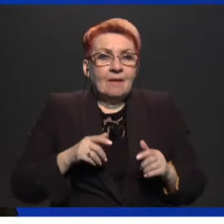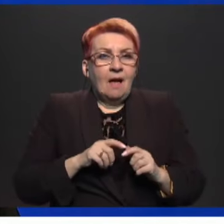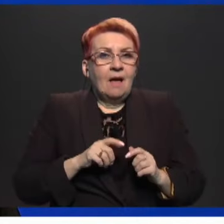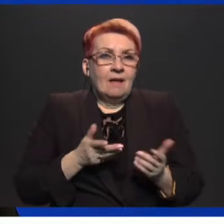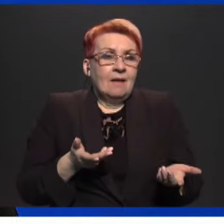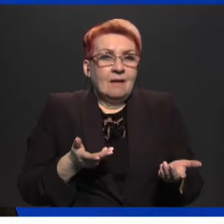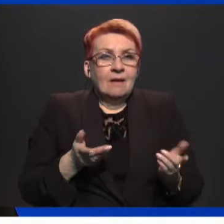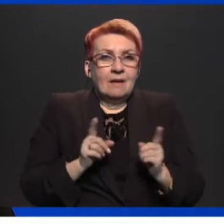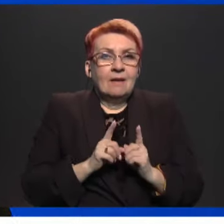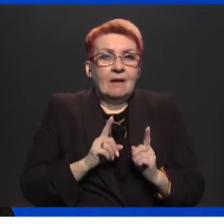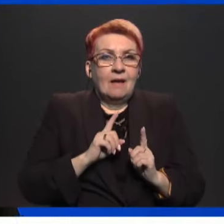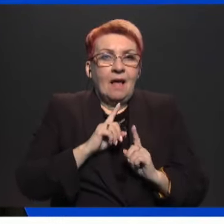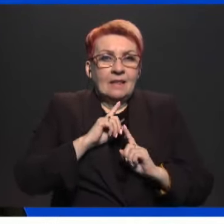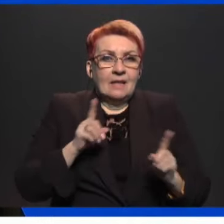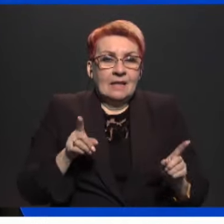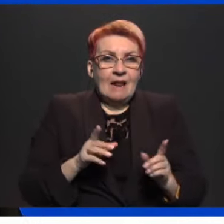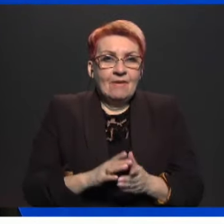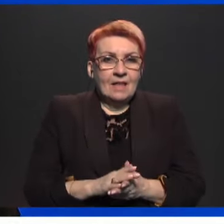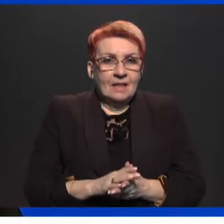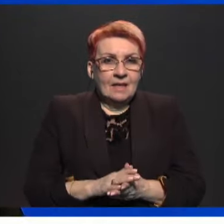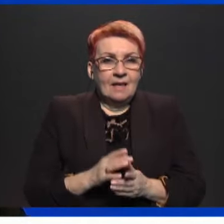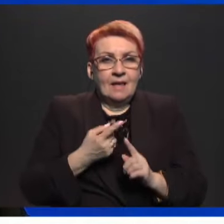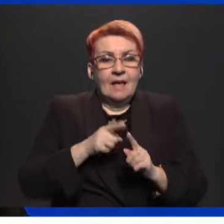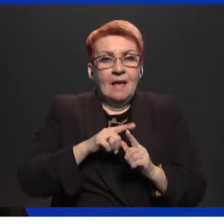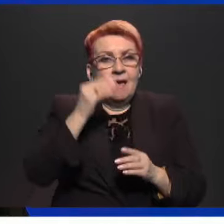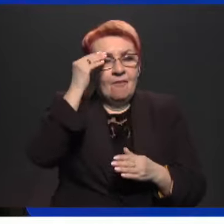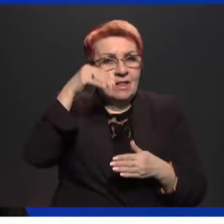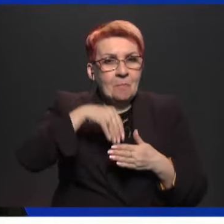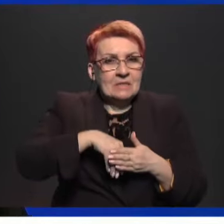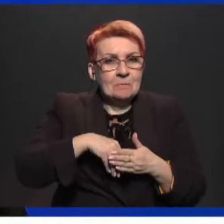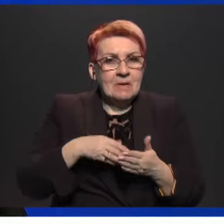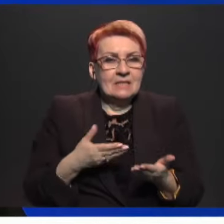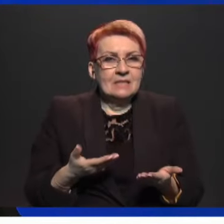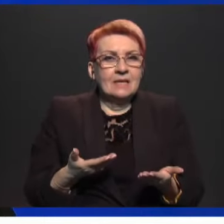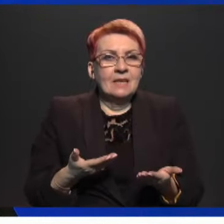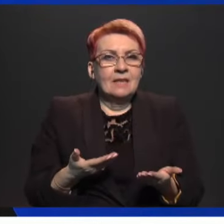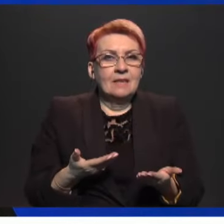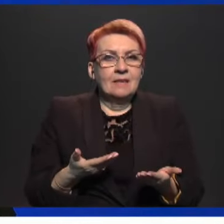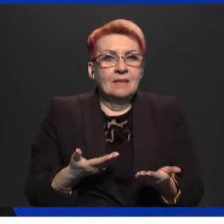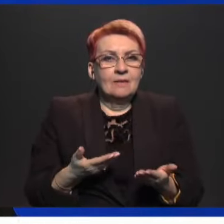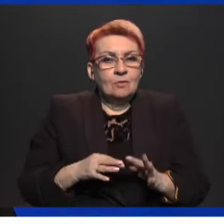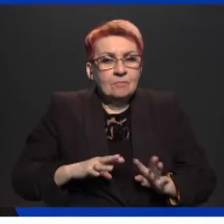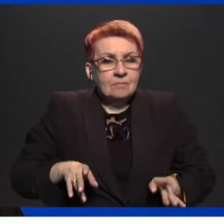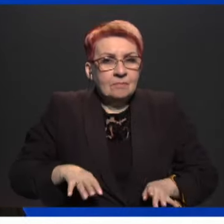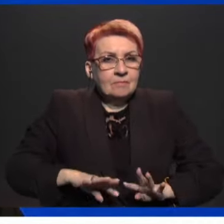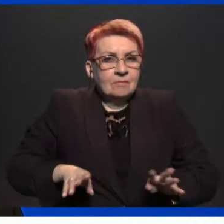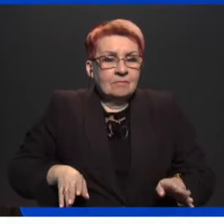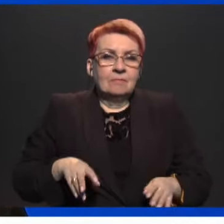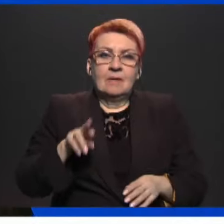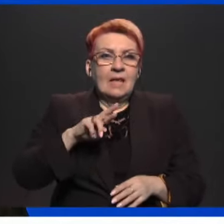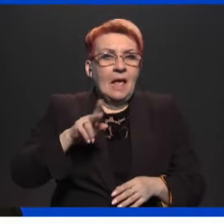не восточных, но тоже очень откровенных, и в этом смысле, ну, я бы не стал.